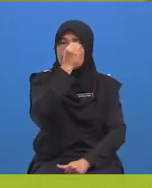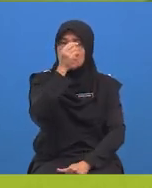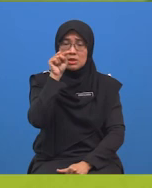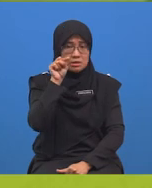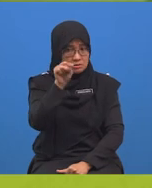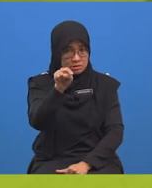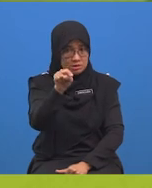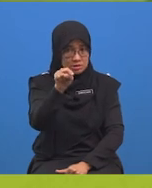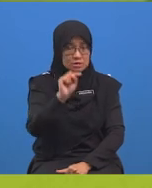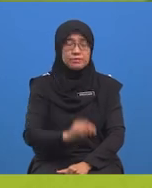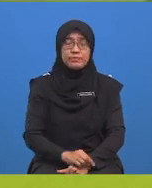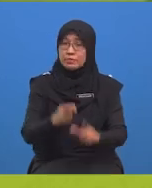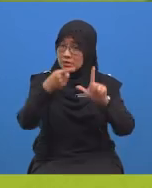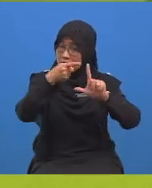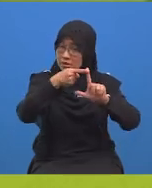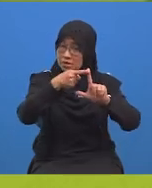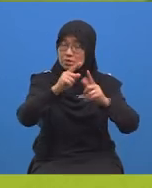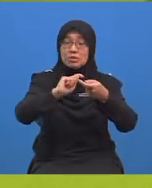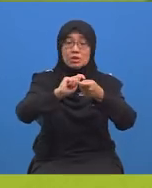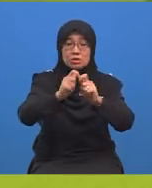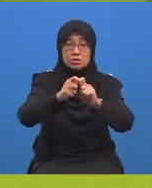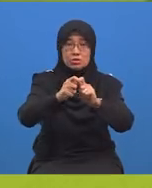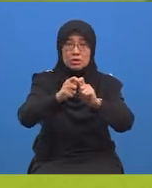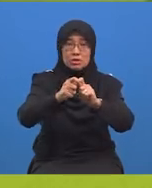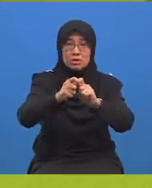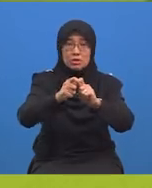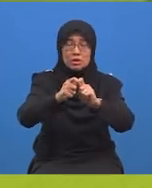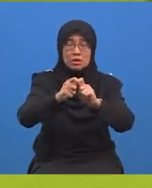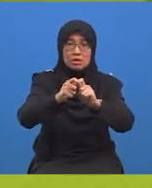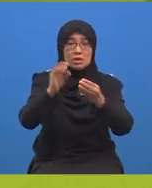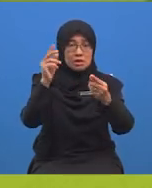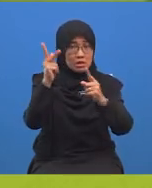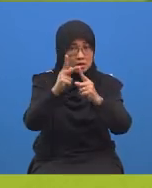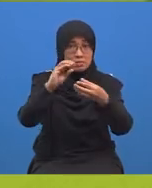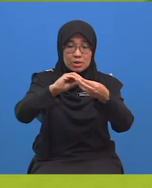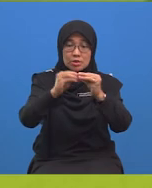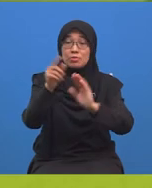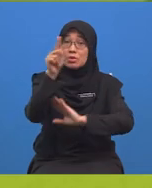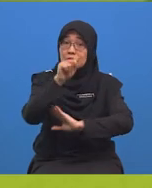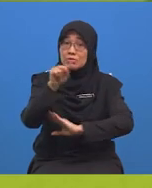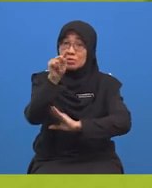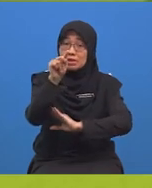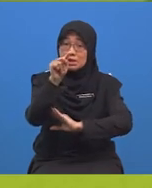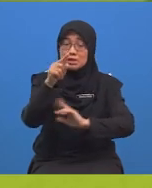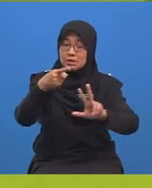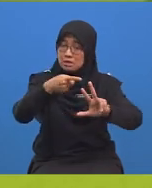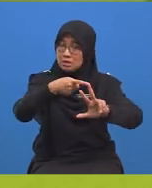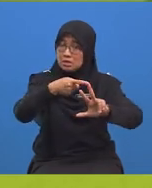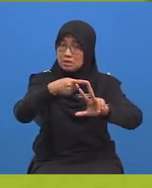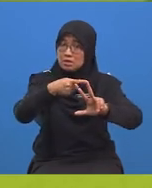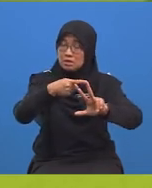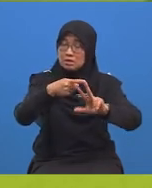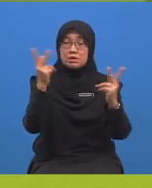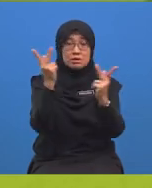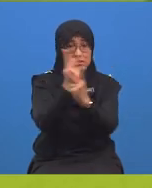titik perpuluhan. Kedua, tukarkan perpuluhan kepada nombor bulat. Ketiga, darabkan